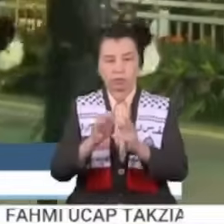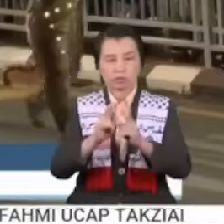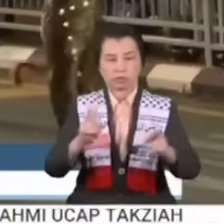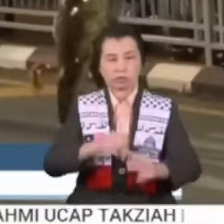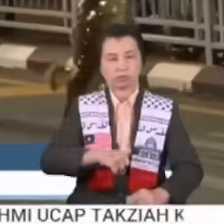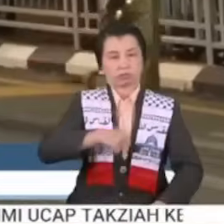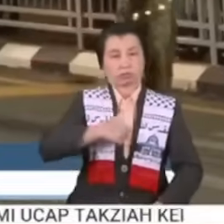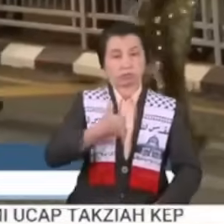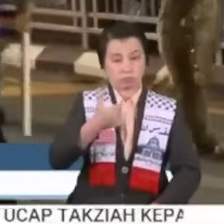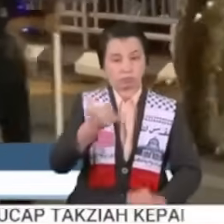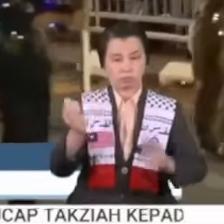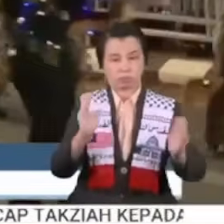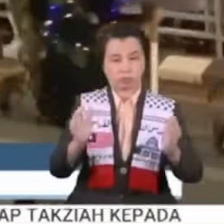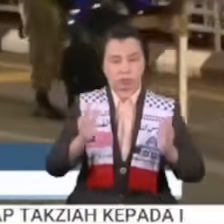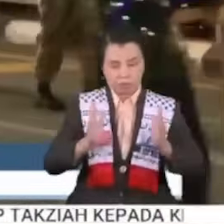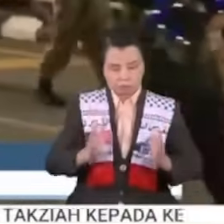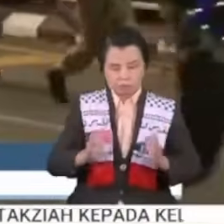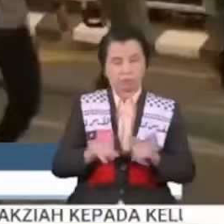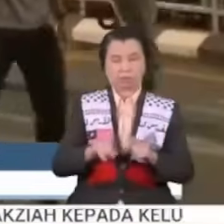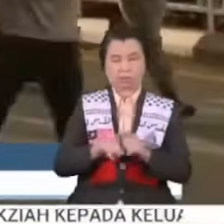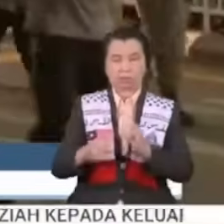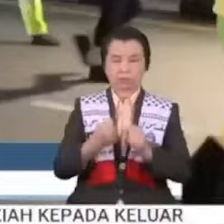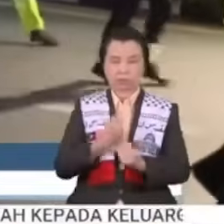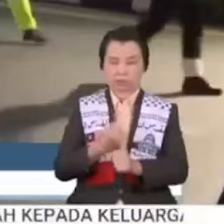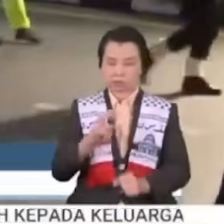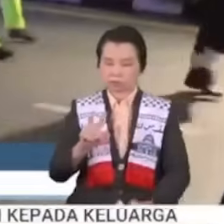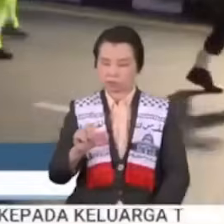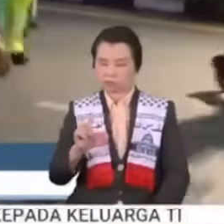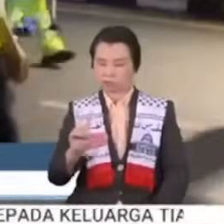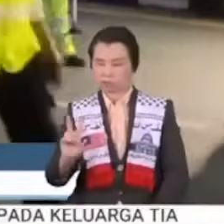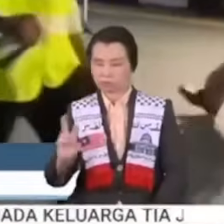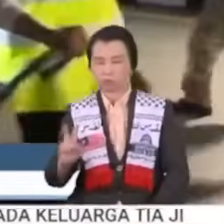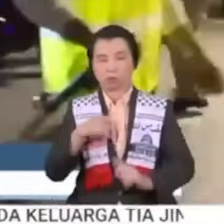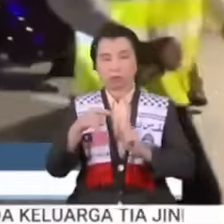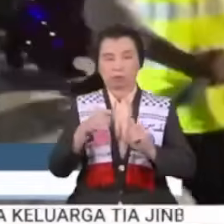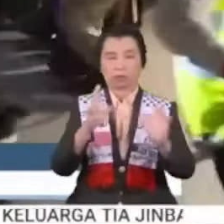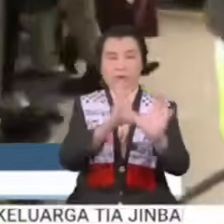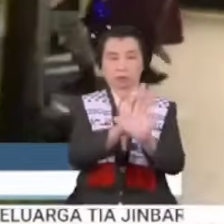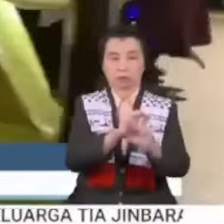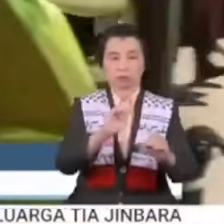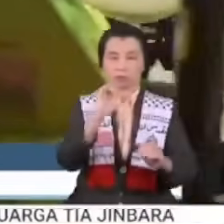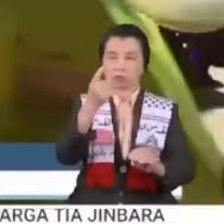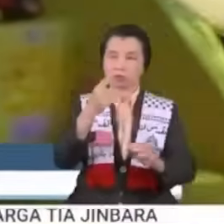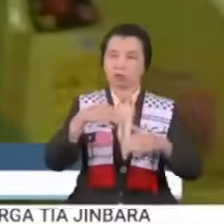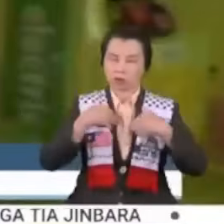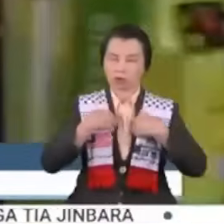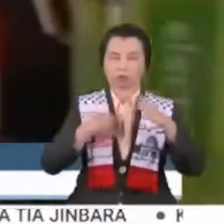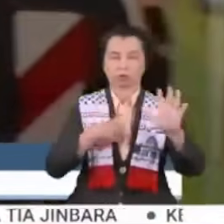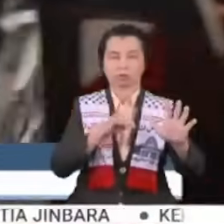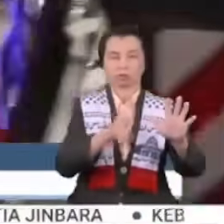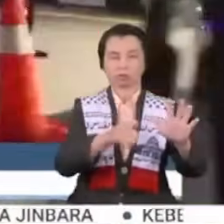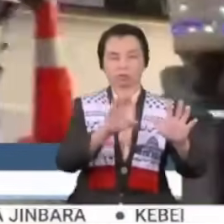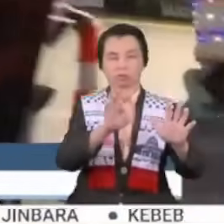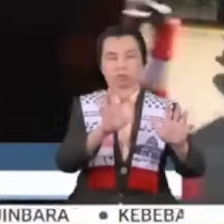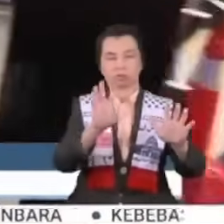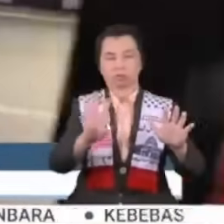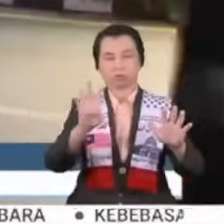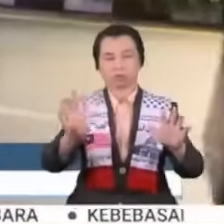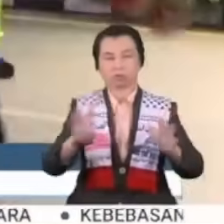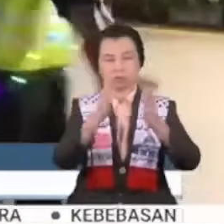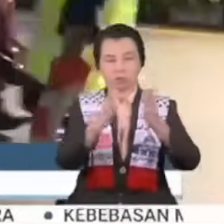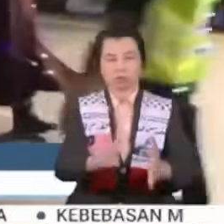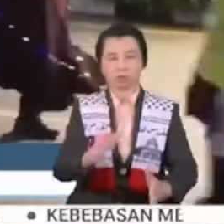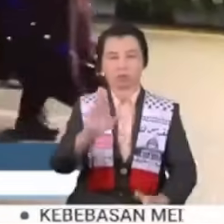membagakan berbanding tempoh yang sama pada Tahun 2022 apabila Sarawak hanya menerima 5944